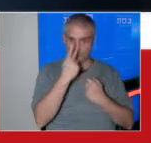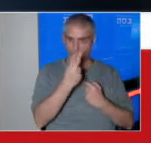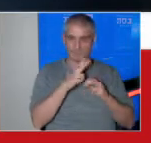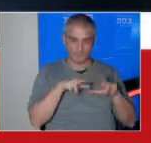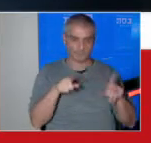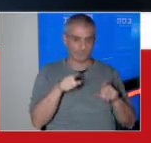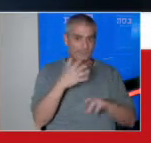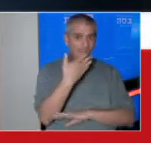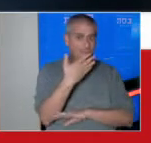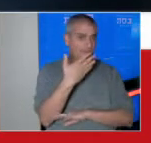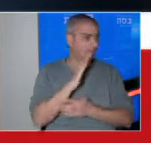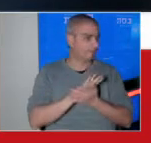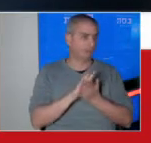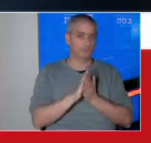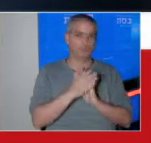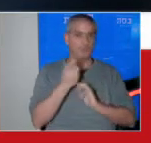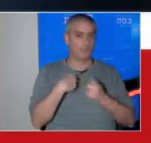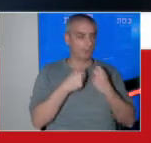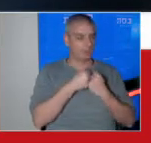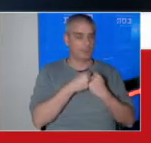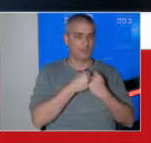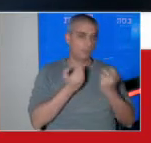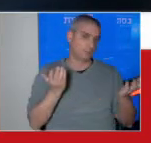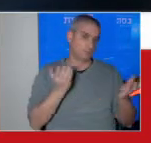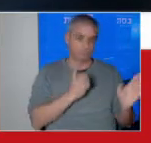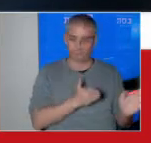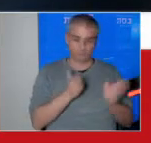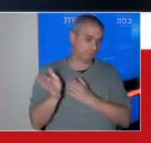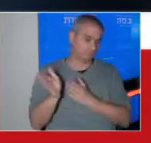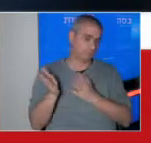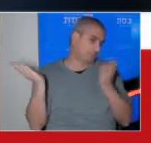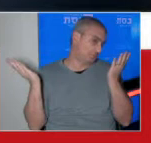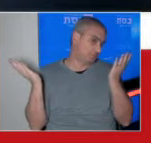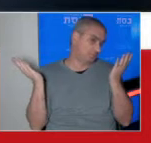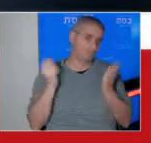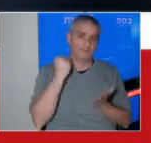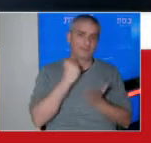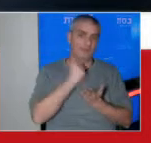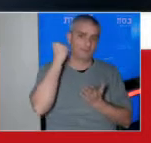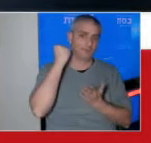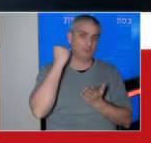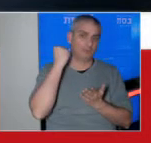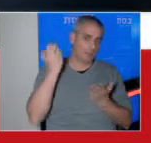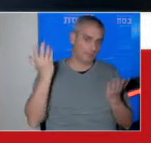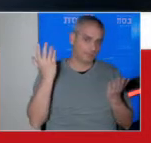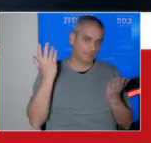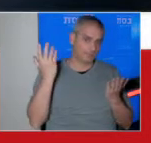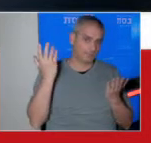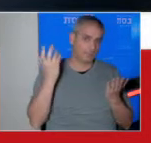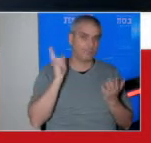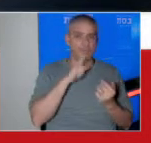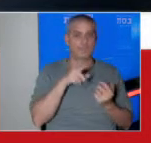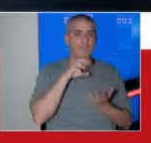מצב שבו המדינה פשוט, אתה יודע, במקום להתמודד עם העניין, מזיזה אותו הצידה, מכשירה מה